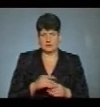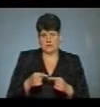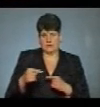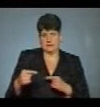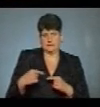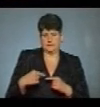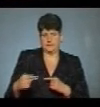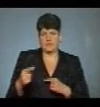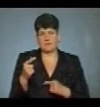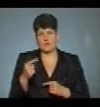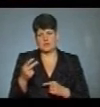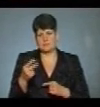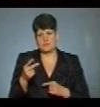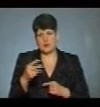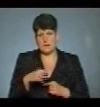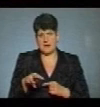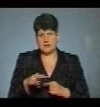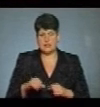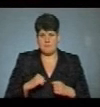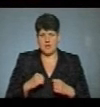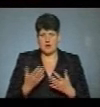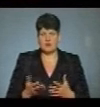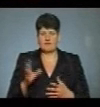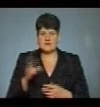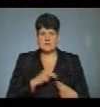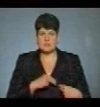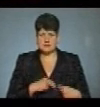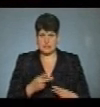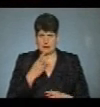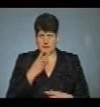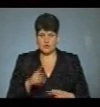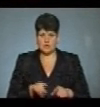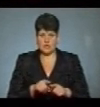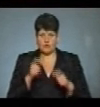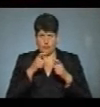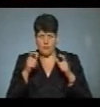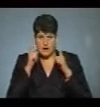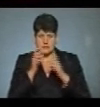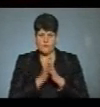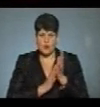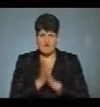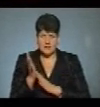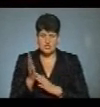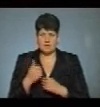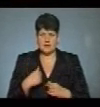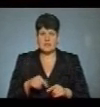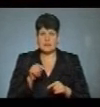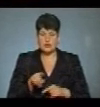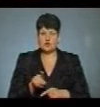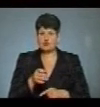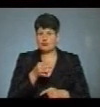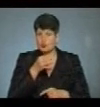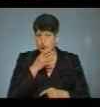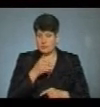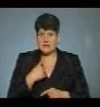на метр-півтора, намагаються принаймні. Всі працівники, я бачу, що теж в захисних масках і в рукавичках. І мені те, що сподобалося, бо